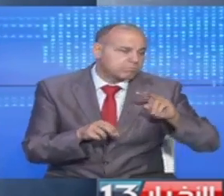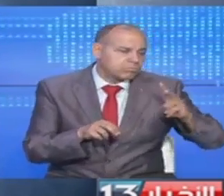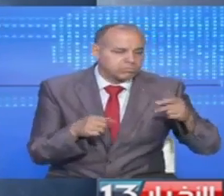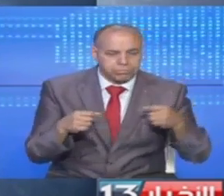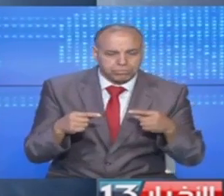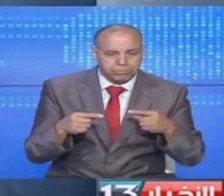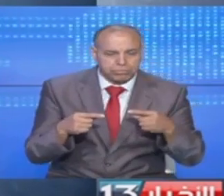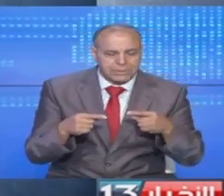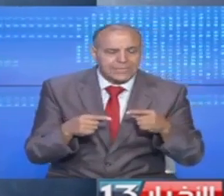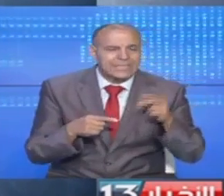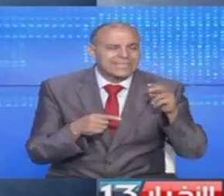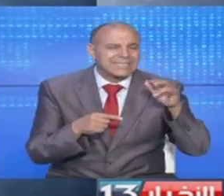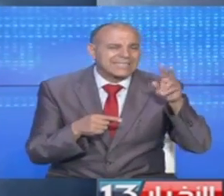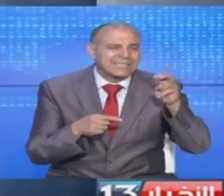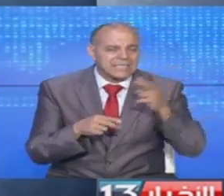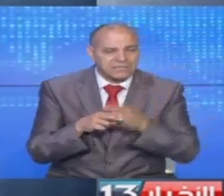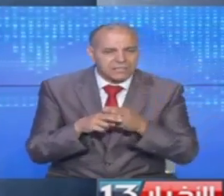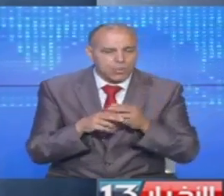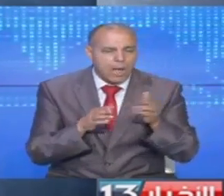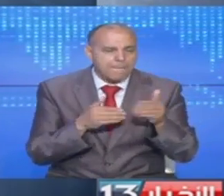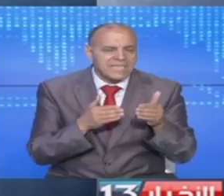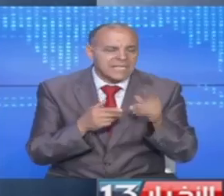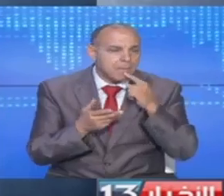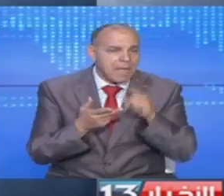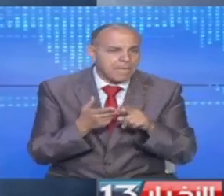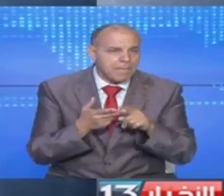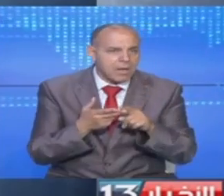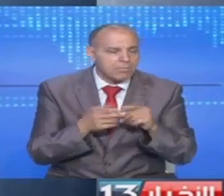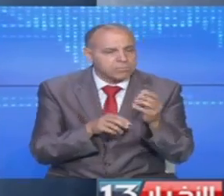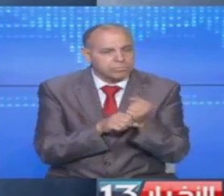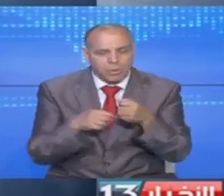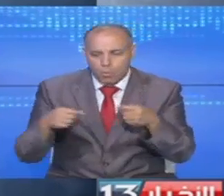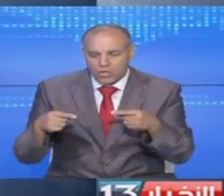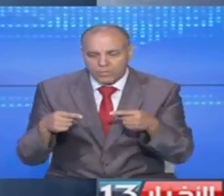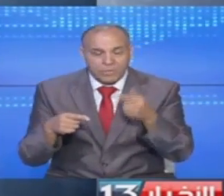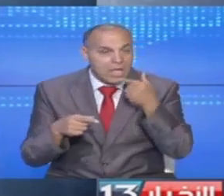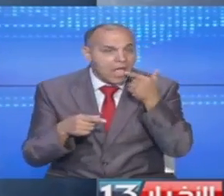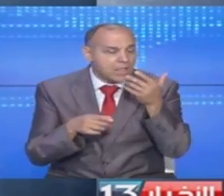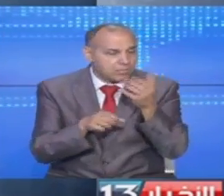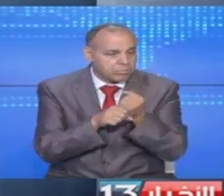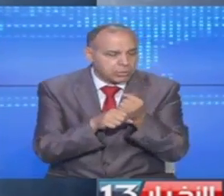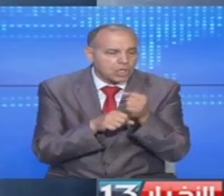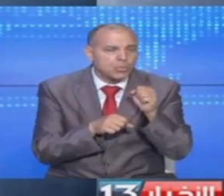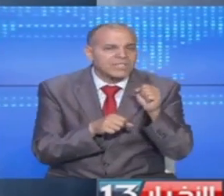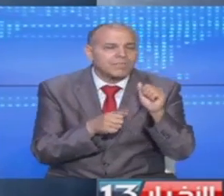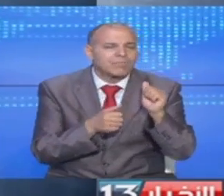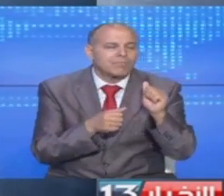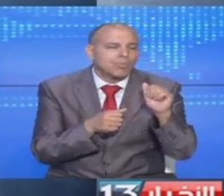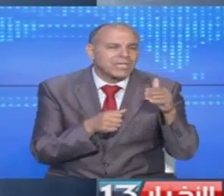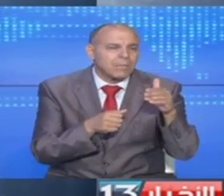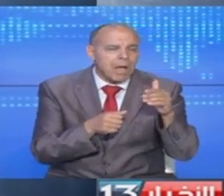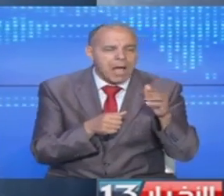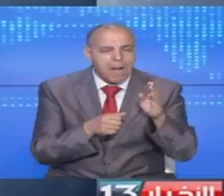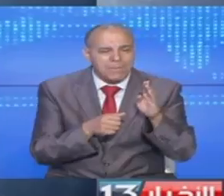مقابلة ساقيت الزيت ومجاز الباب فسيستضيف المتفوق في المواجهة التي ستجمع سبورتينج المكنين ببعث ابن